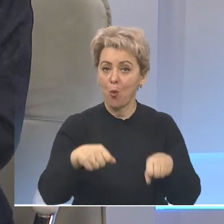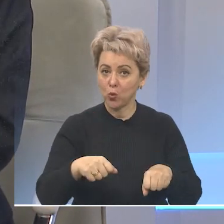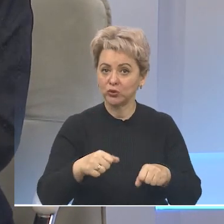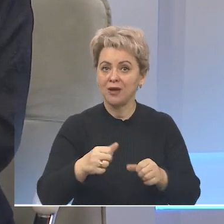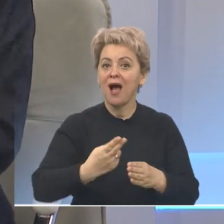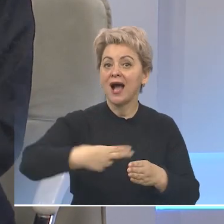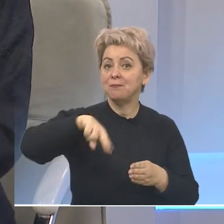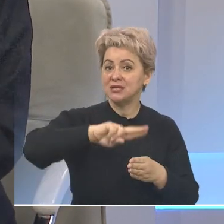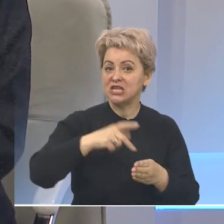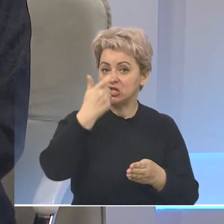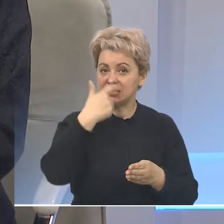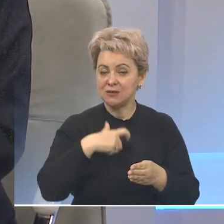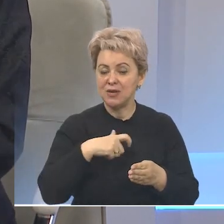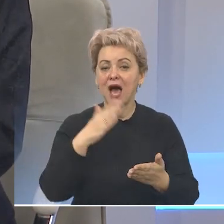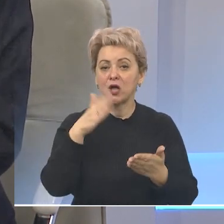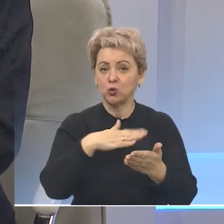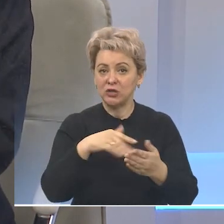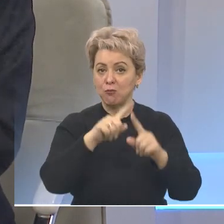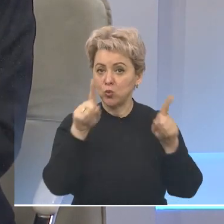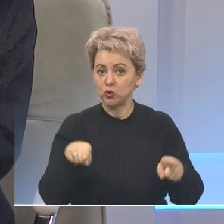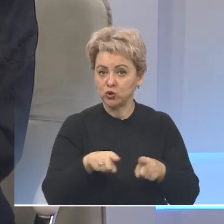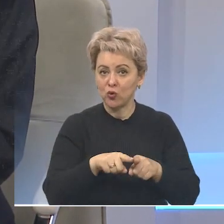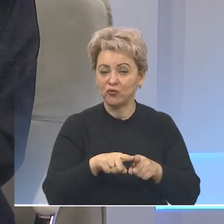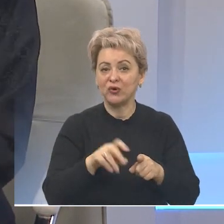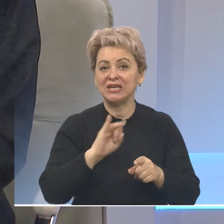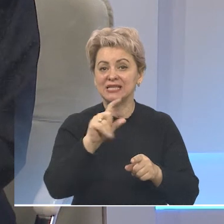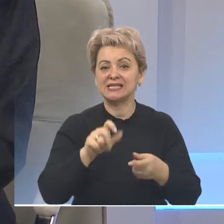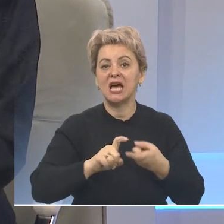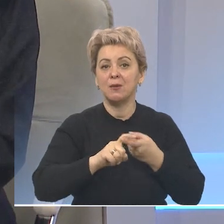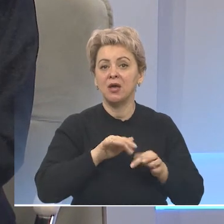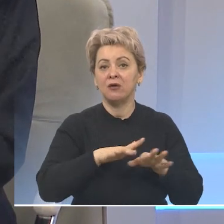могут компенсировать себе аннулированные путевки